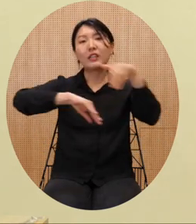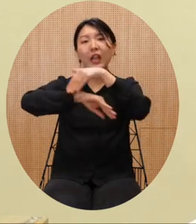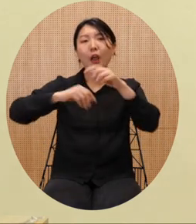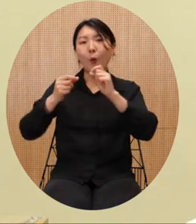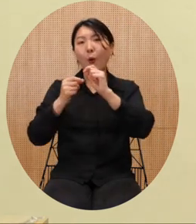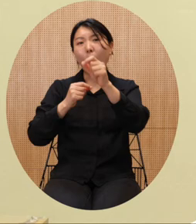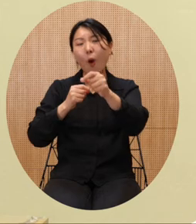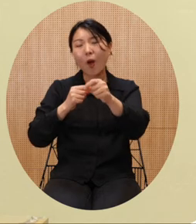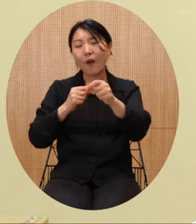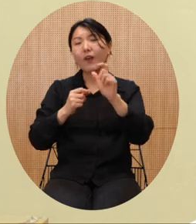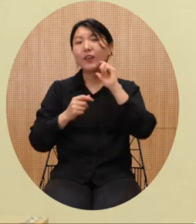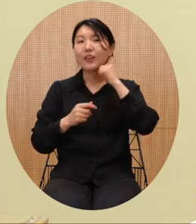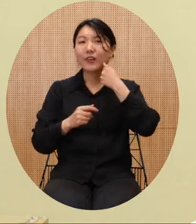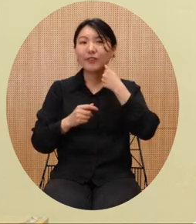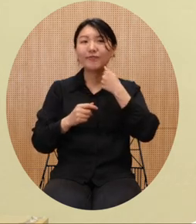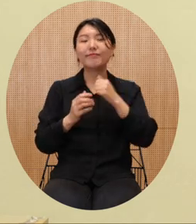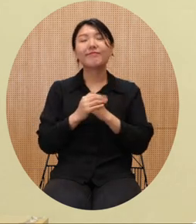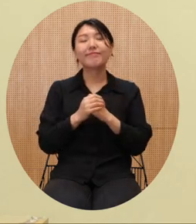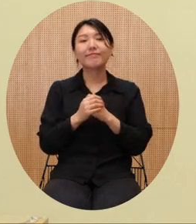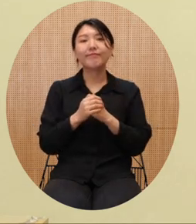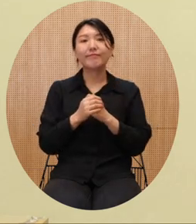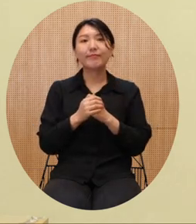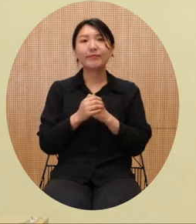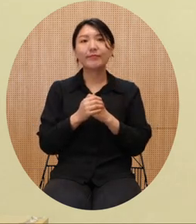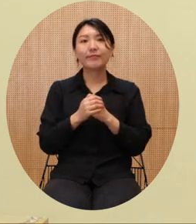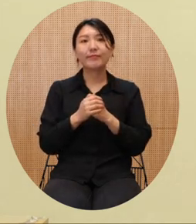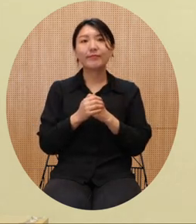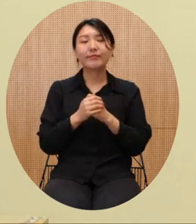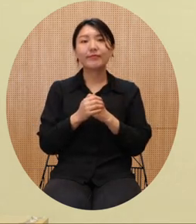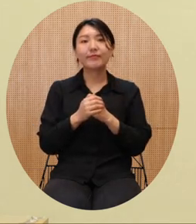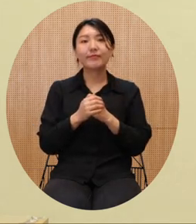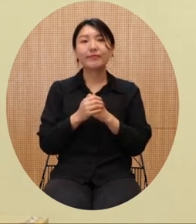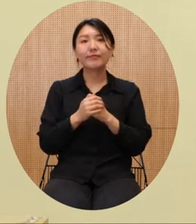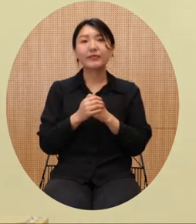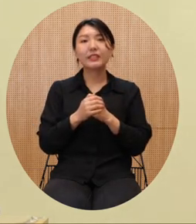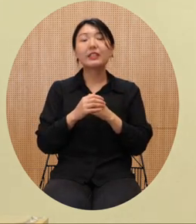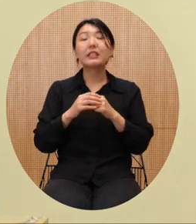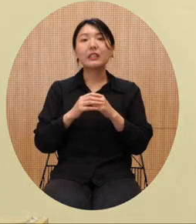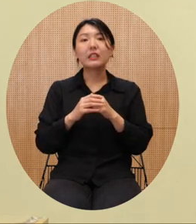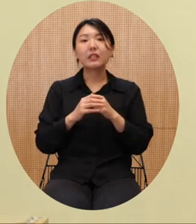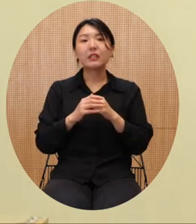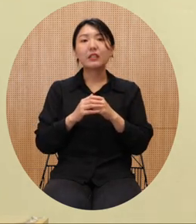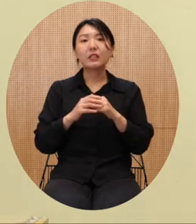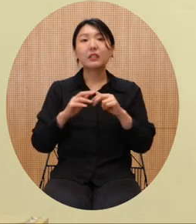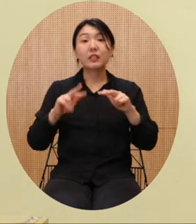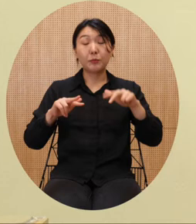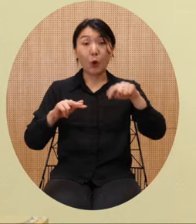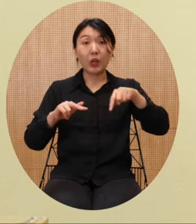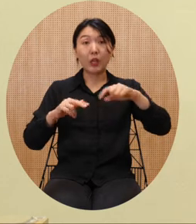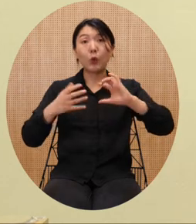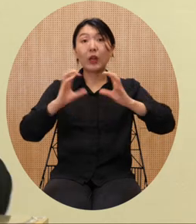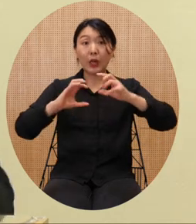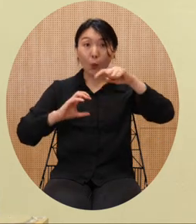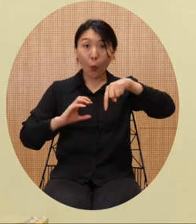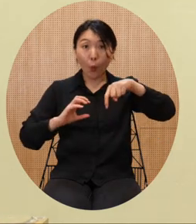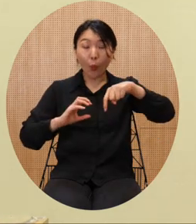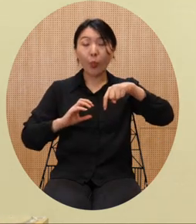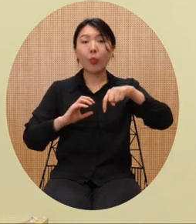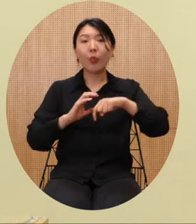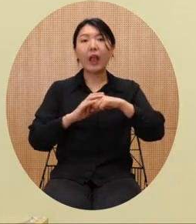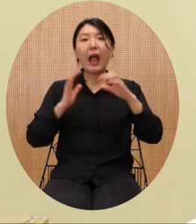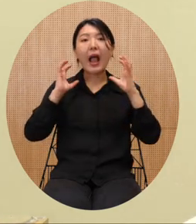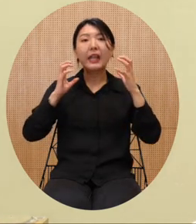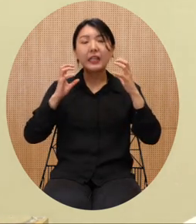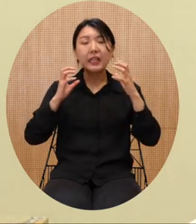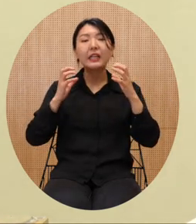부분은 좀 필요하겠다라는 생각이고요. 그 다음에 아까 이 지금 현재 저희가 이 회의를 하고 있는 이 장소가